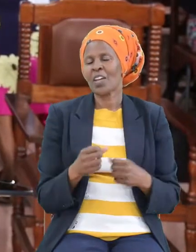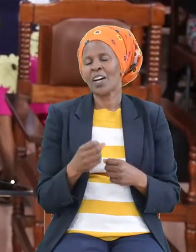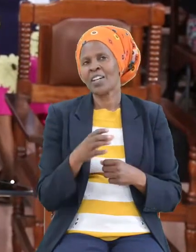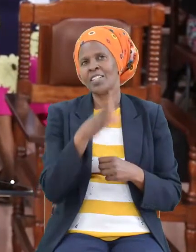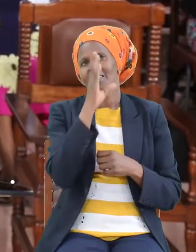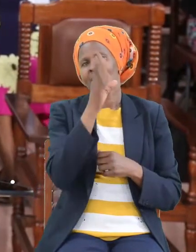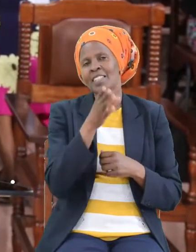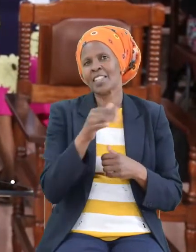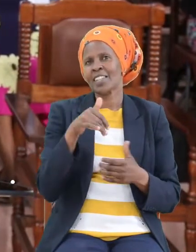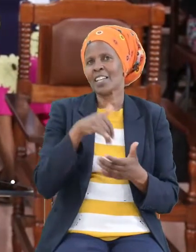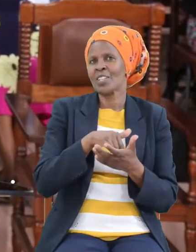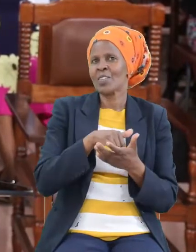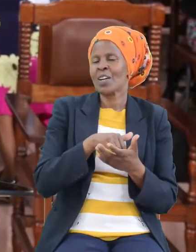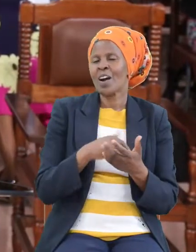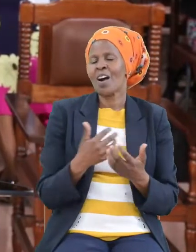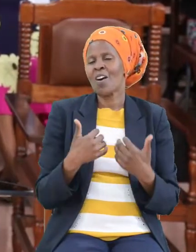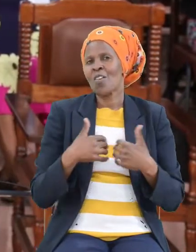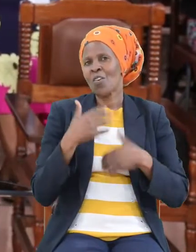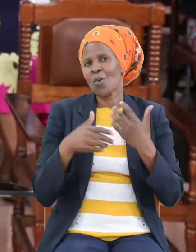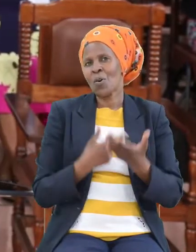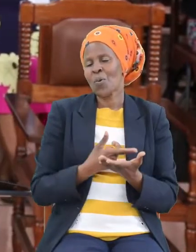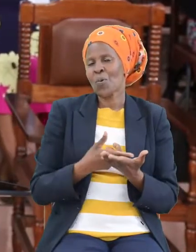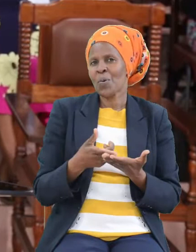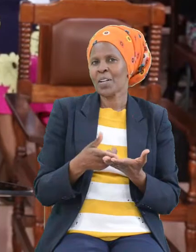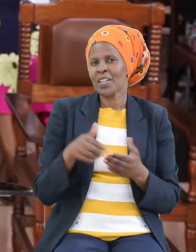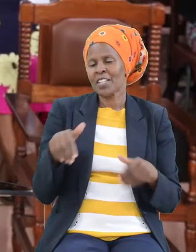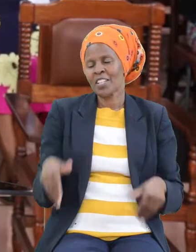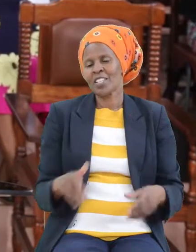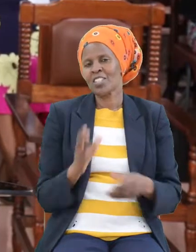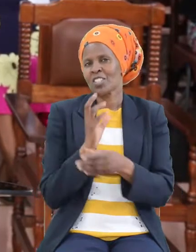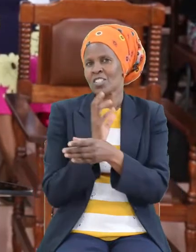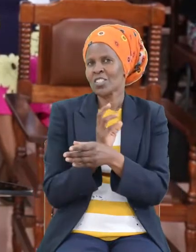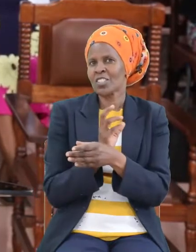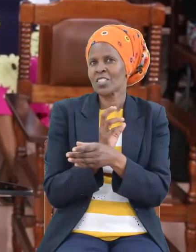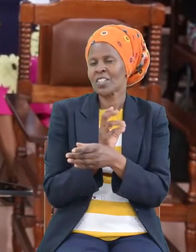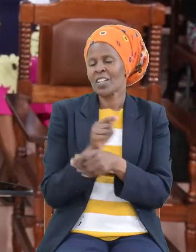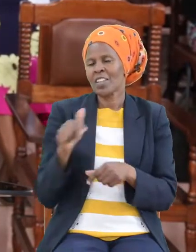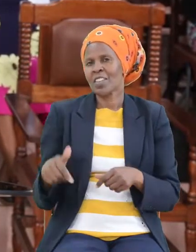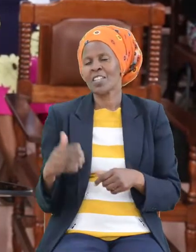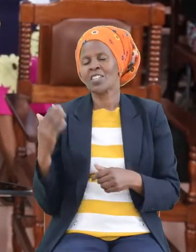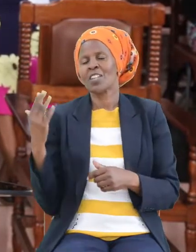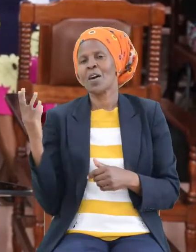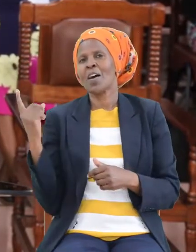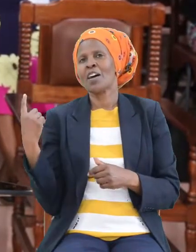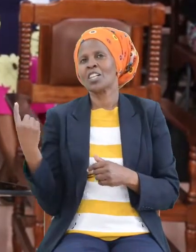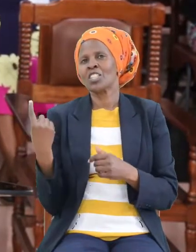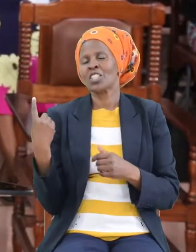ambaye tumekuwa naye wiki yote kama Bahati Matters Parish, na sasa